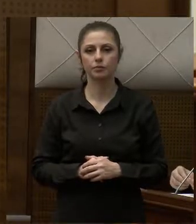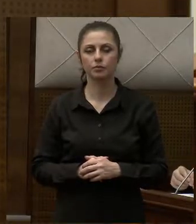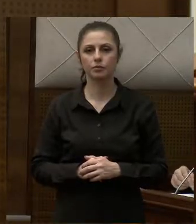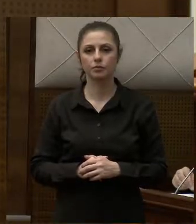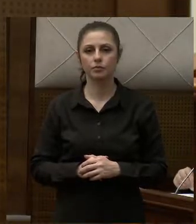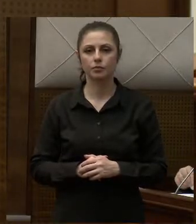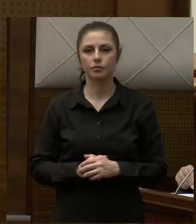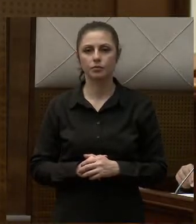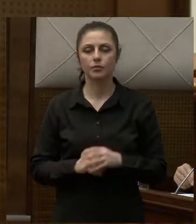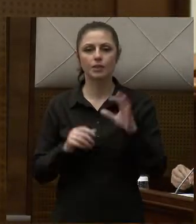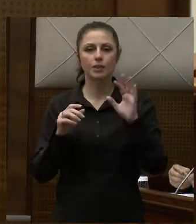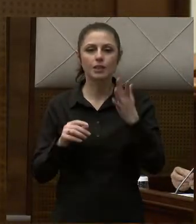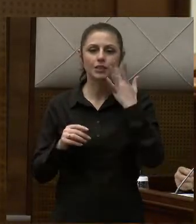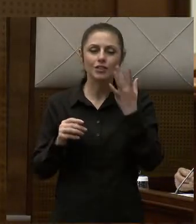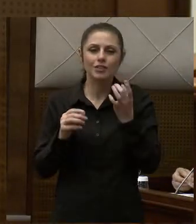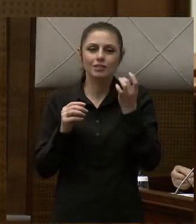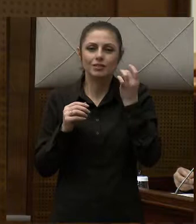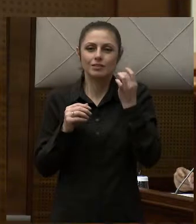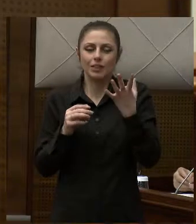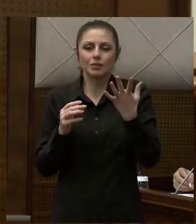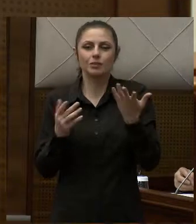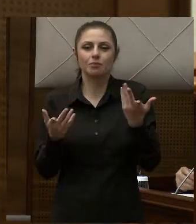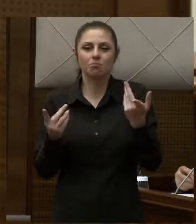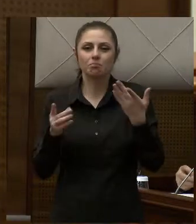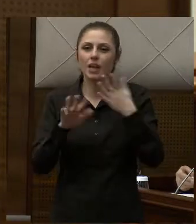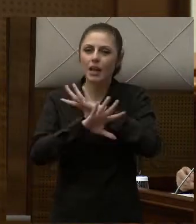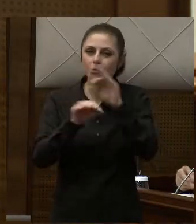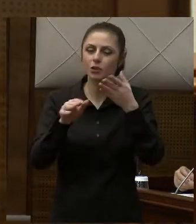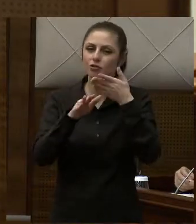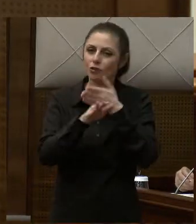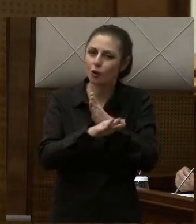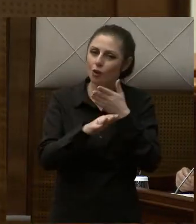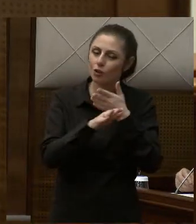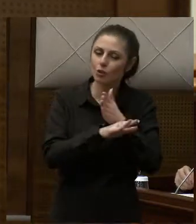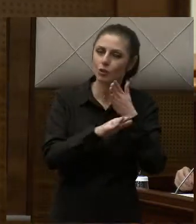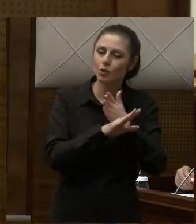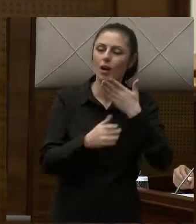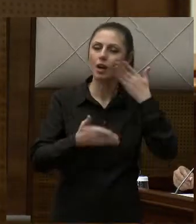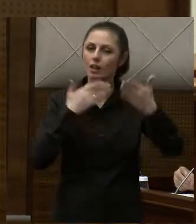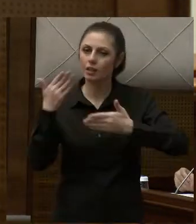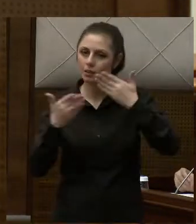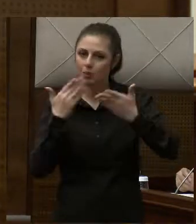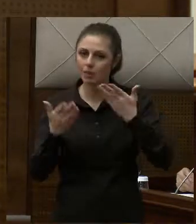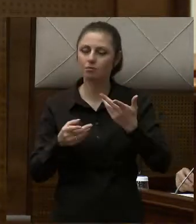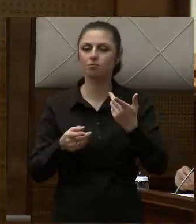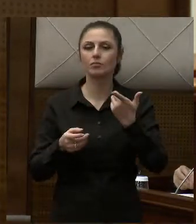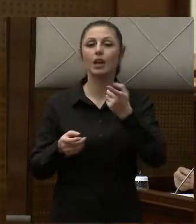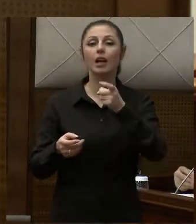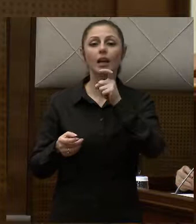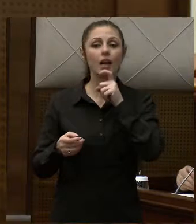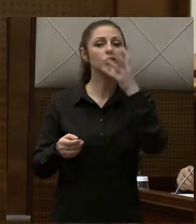istiyorum. Şeffaflık ilkesinden sapmadan belediyenin yönetileceğinden ve bu anlamda da bundan kuşkumuz